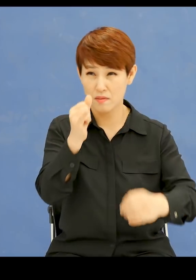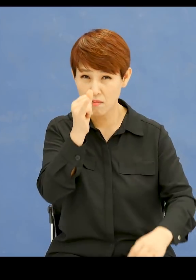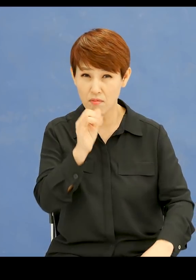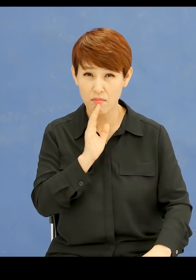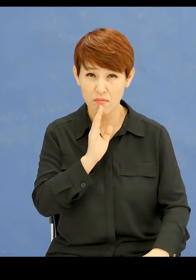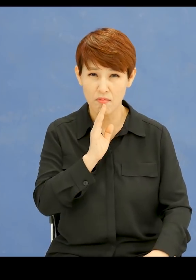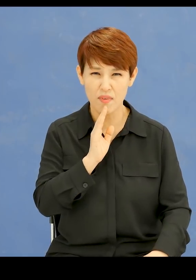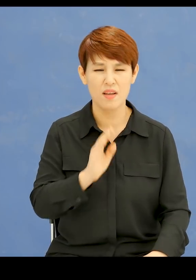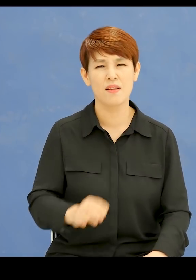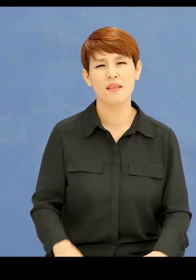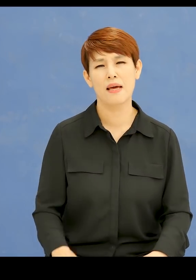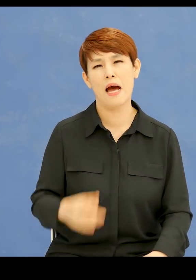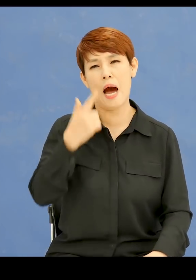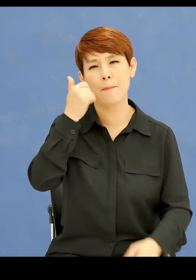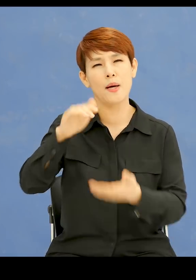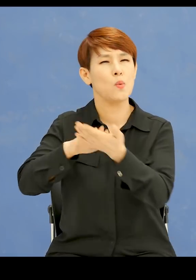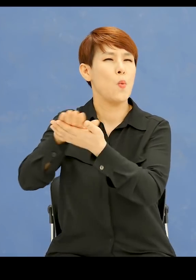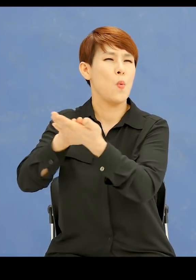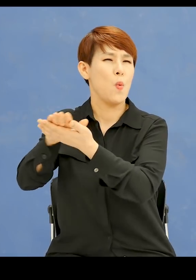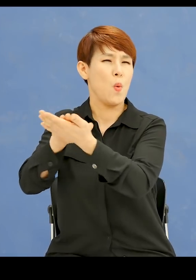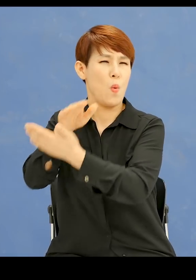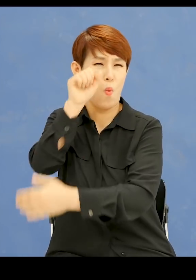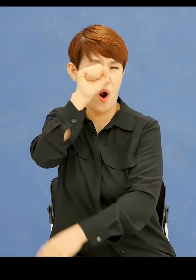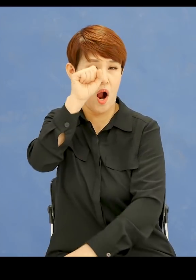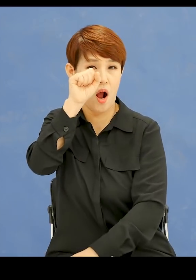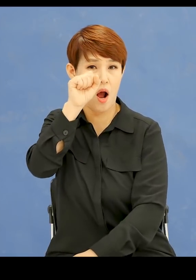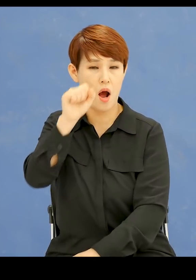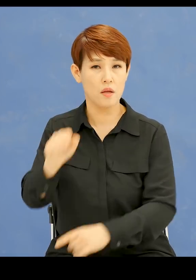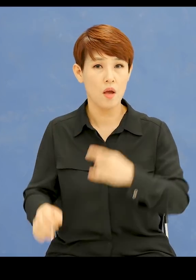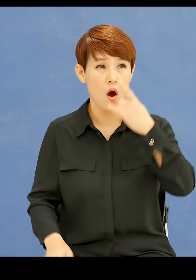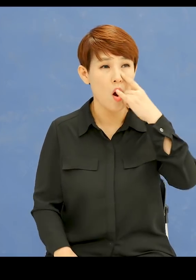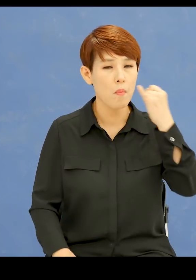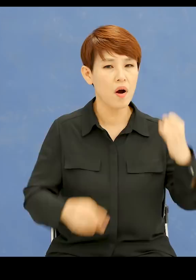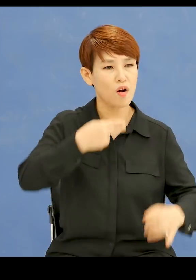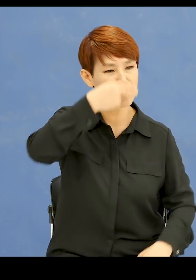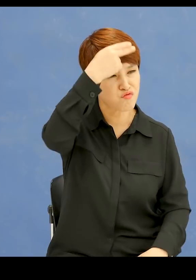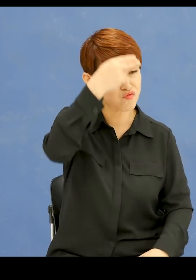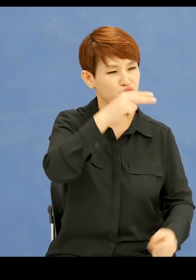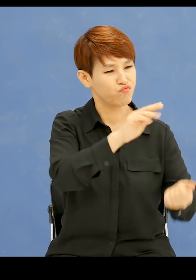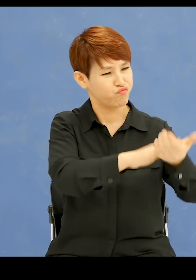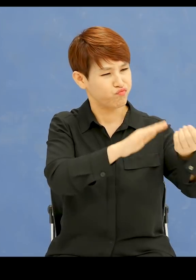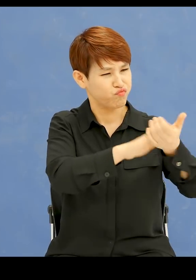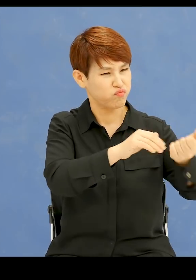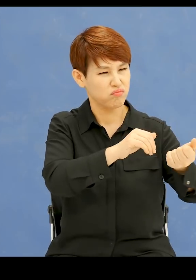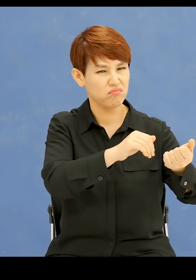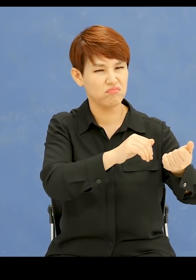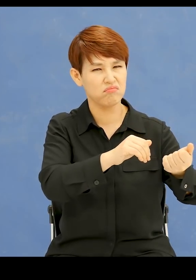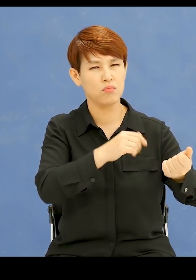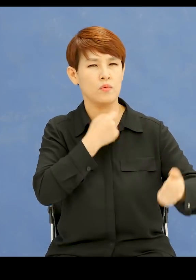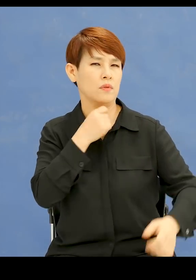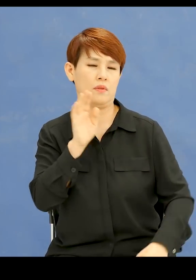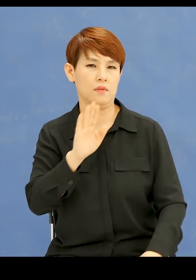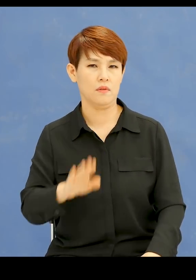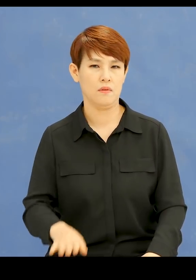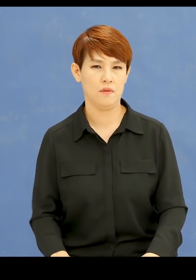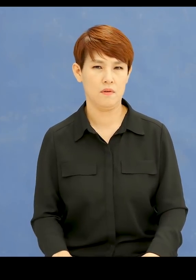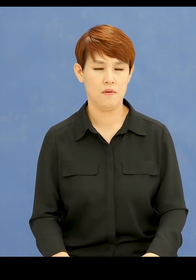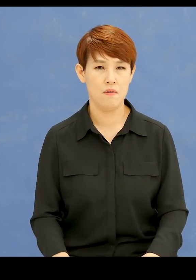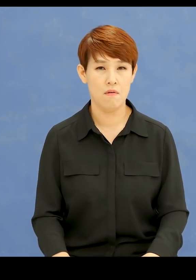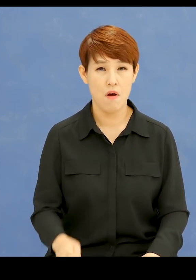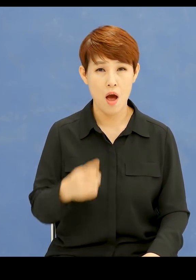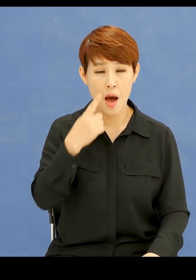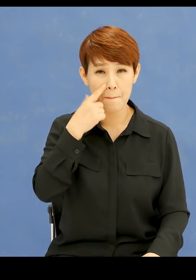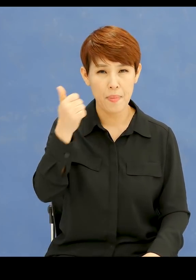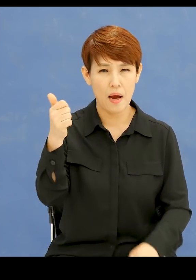사실 아버지도 그렇게 사셨으면서 어머니가 그렇게 하는 거를 원하지 않았던 거죠. 그럼요. 당시에 이제 굉장히